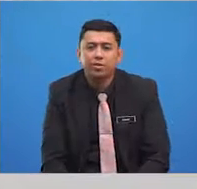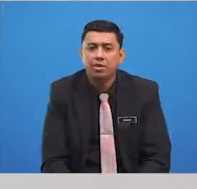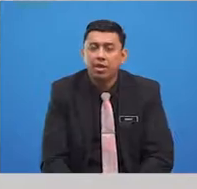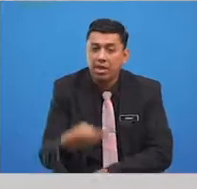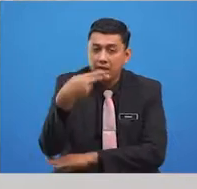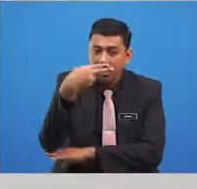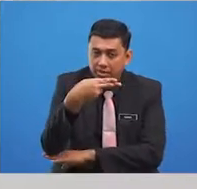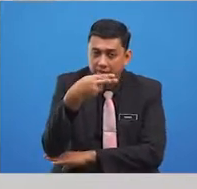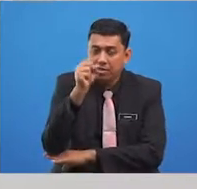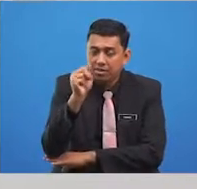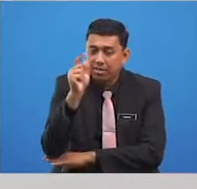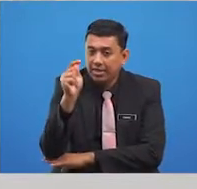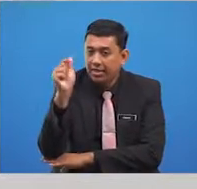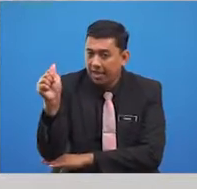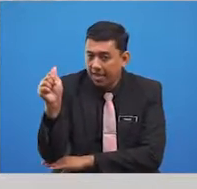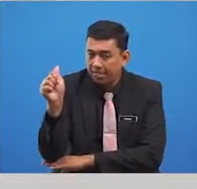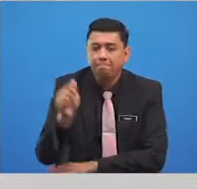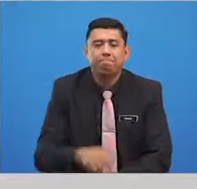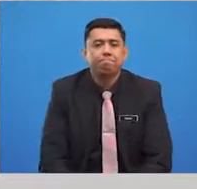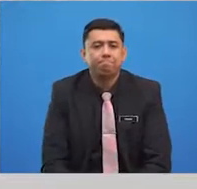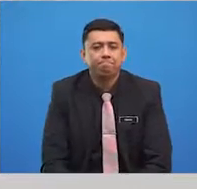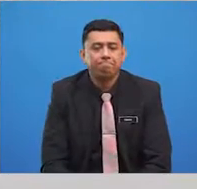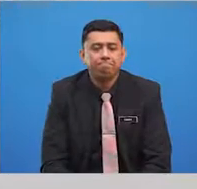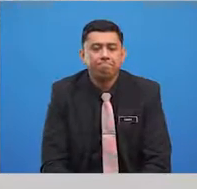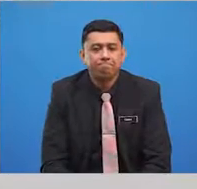akronim HSTA.